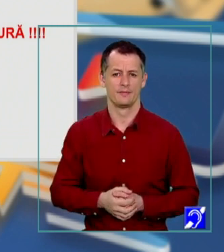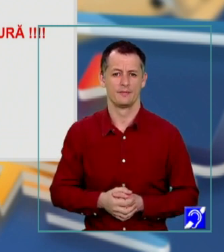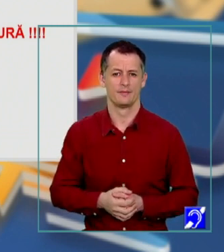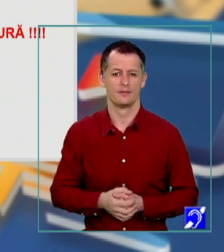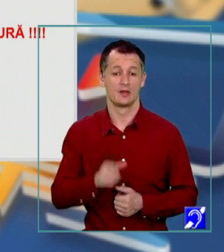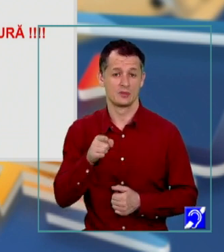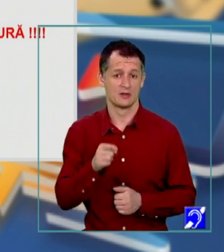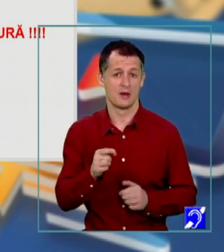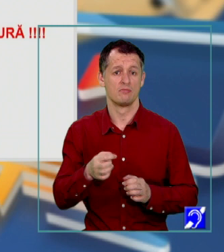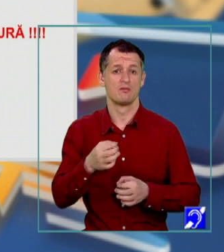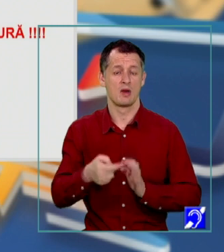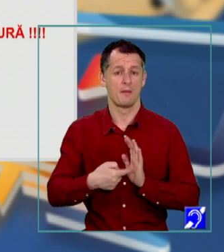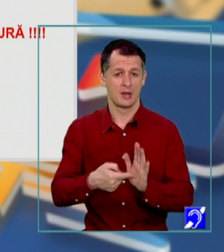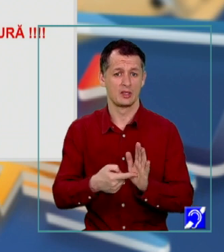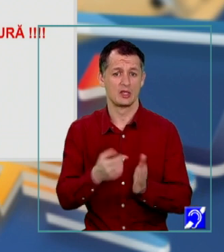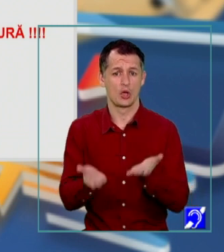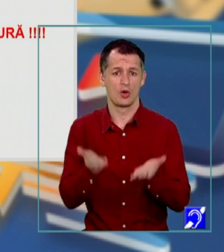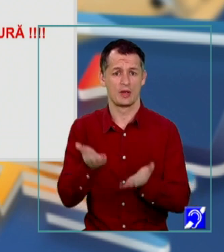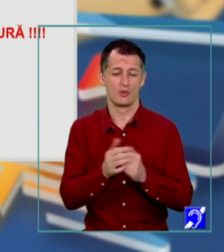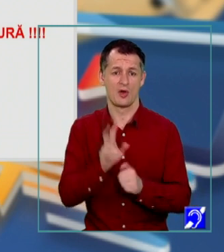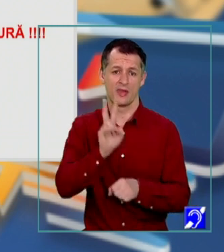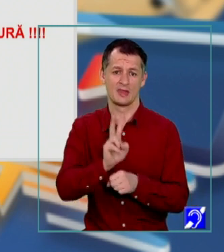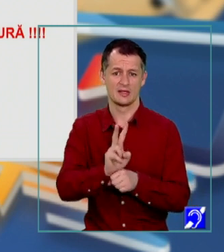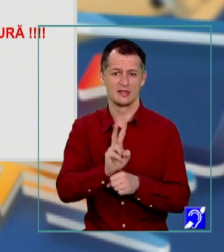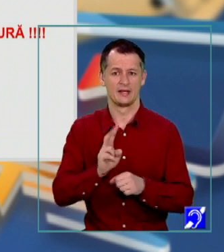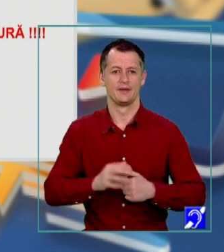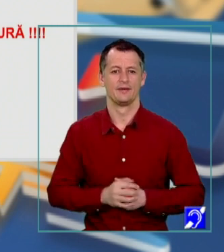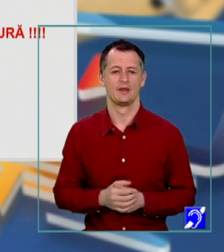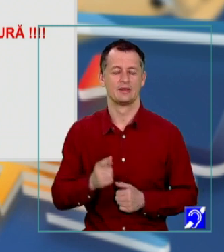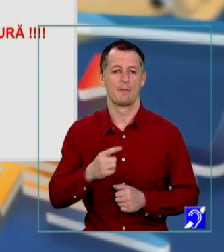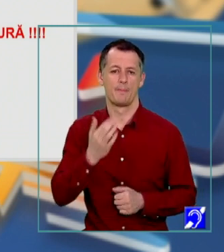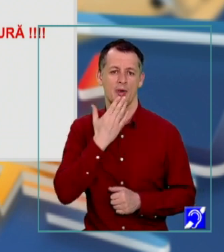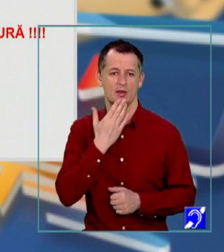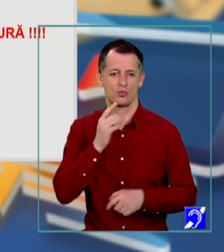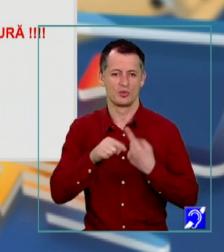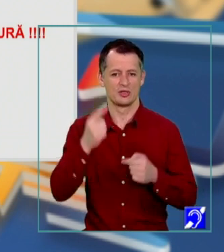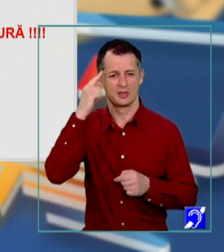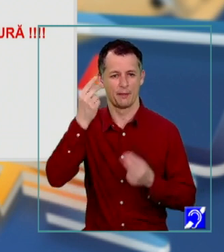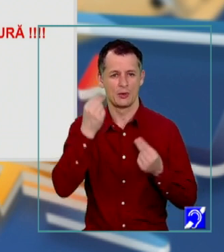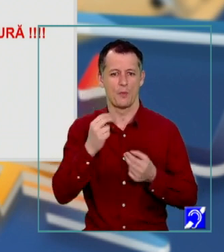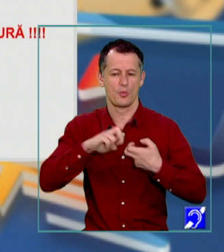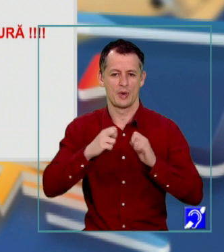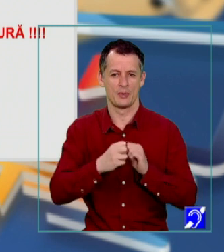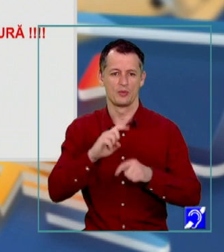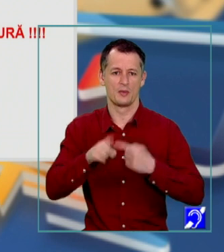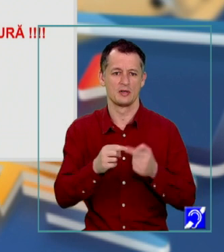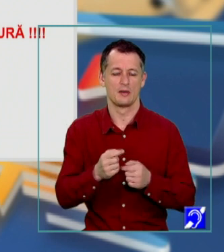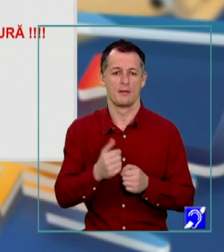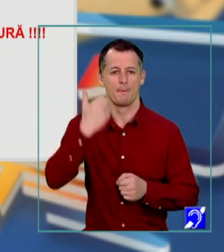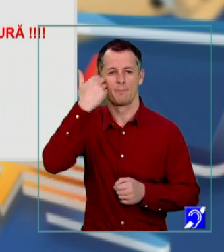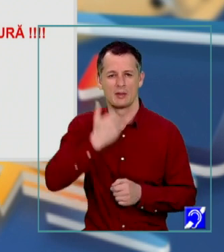molare apare kilogramul. Atenție, pentru că e păcat, după ce ați gândit bine o problemă, să